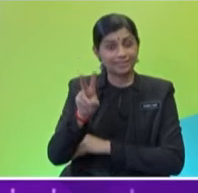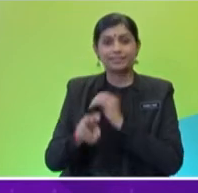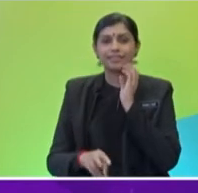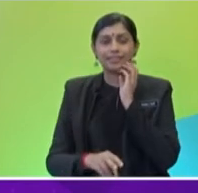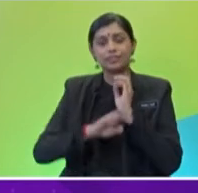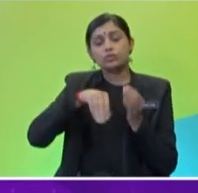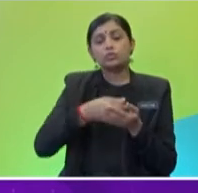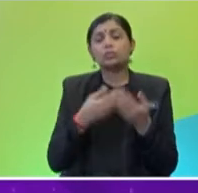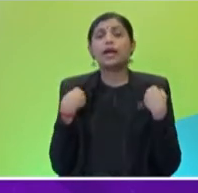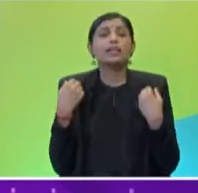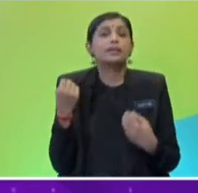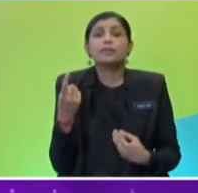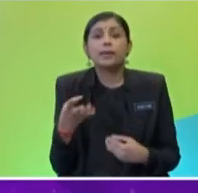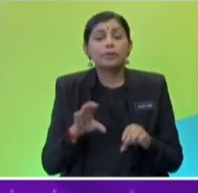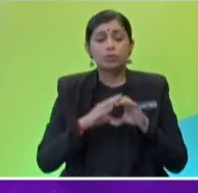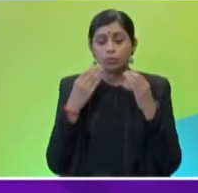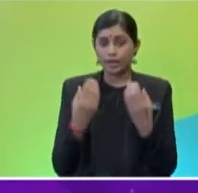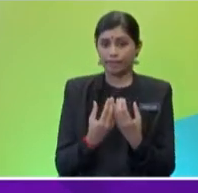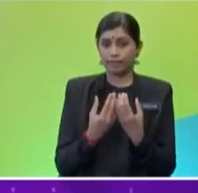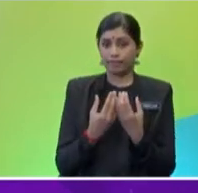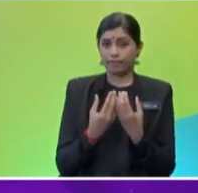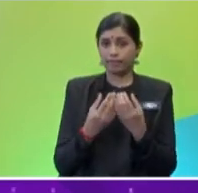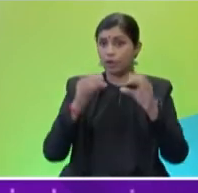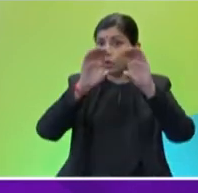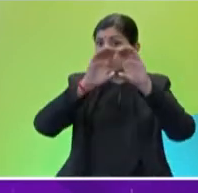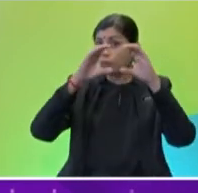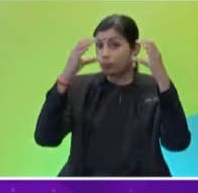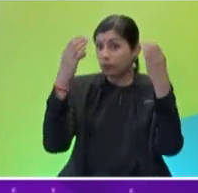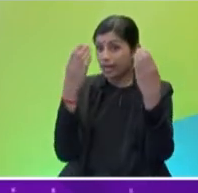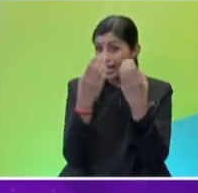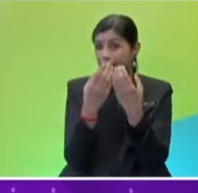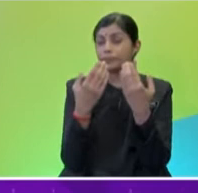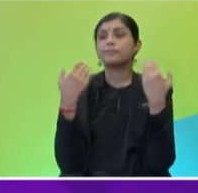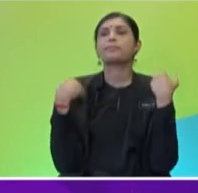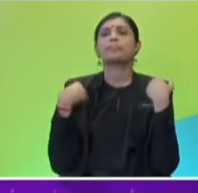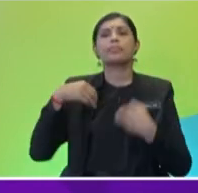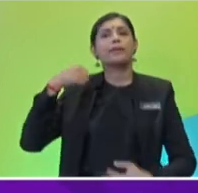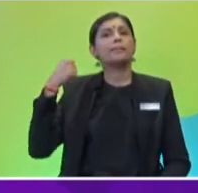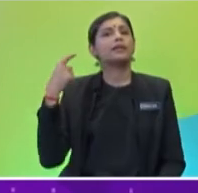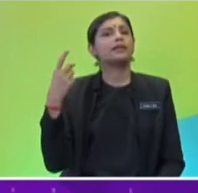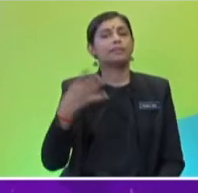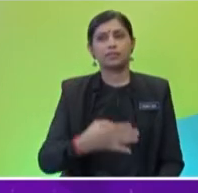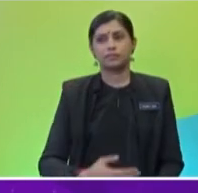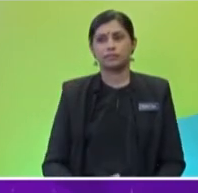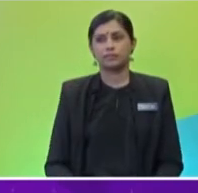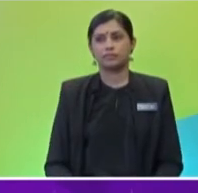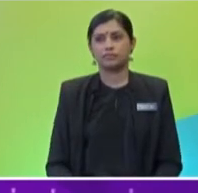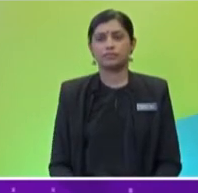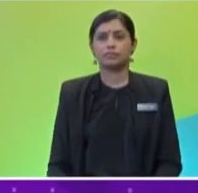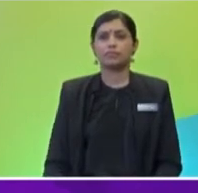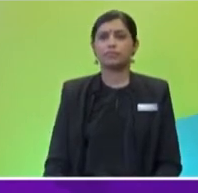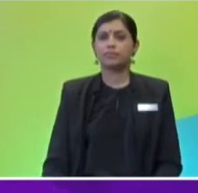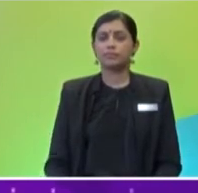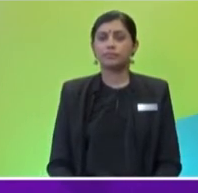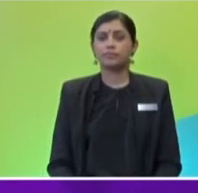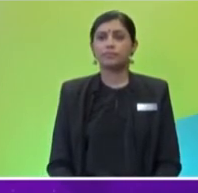ada berapa kumpulan dua-dua di situ? Ha, siapa nak jawab? Siapa nak jawab? Ya, ha. Syamil. Nampak Mel. Syamil angkat dahulu. Jadi